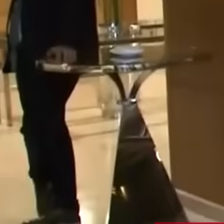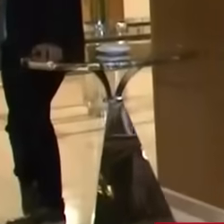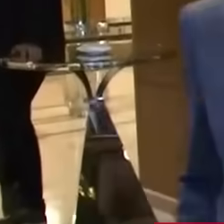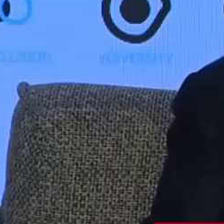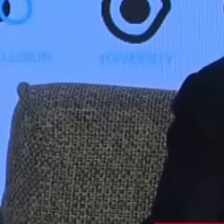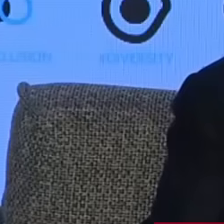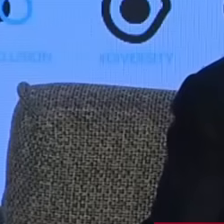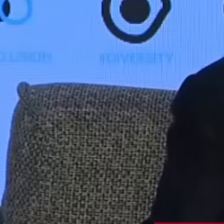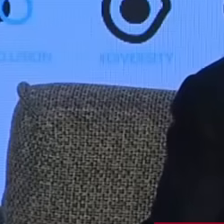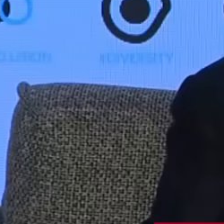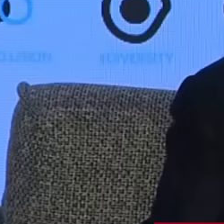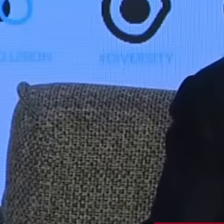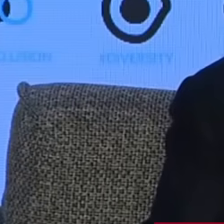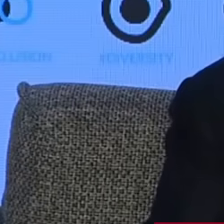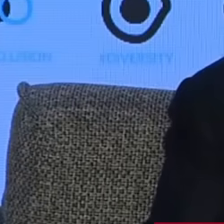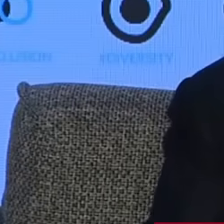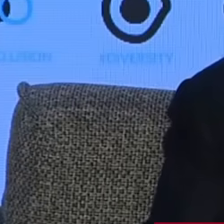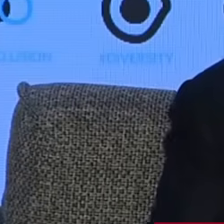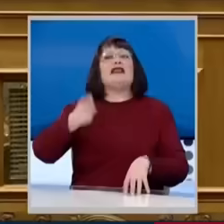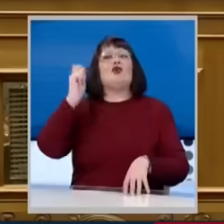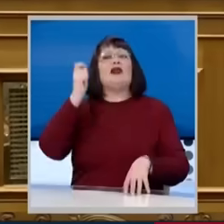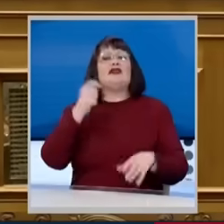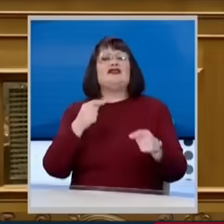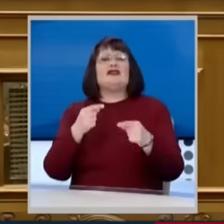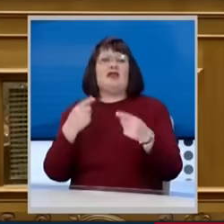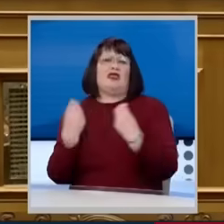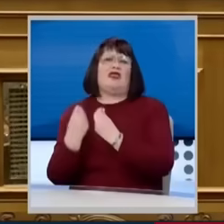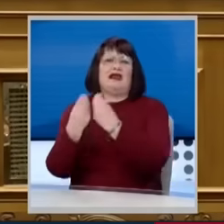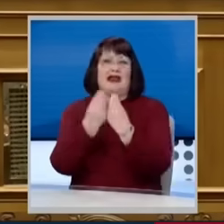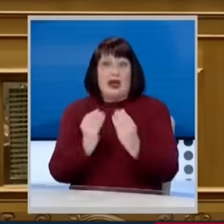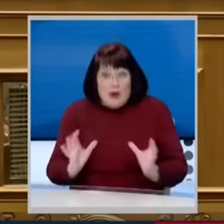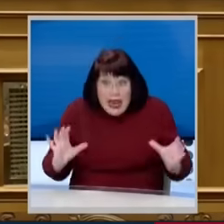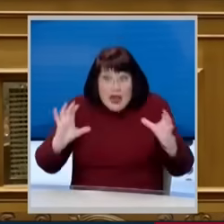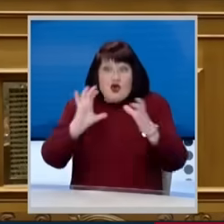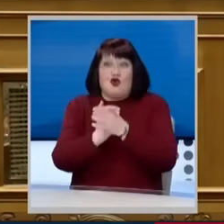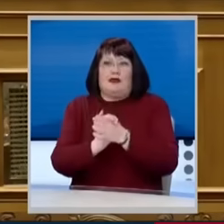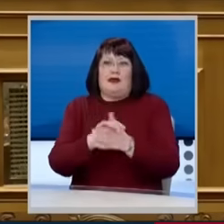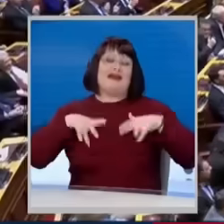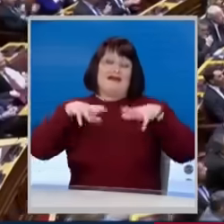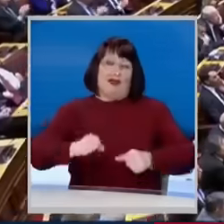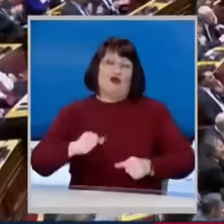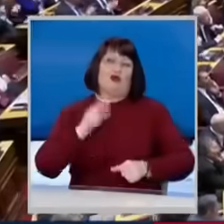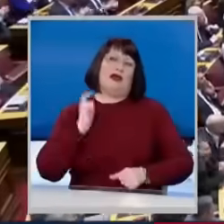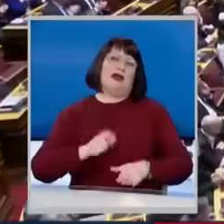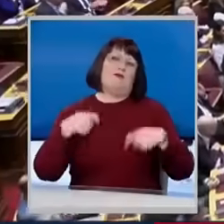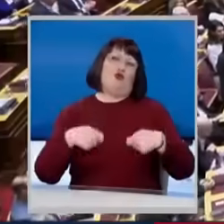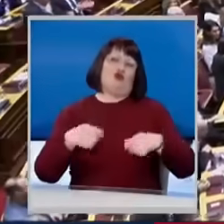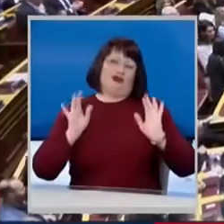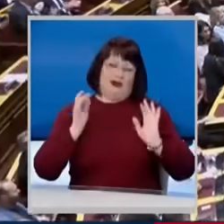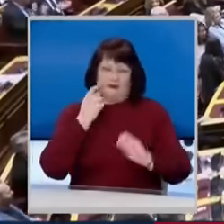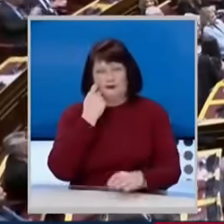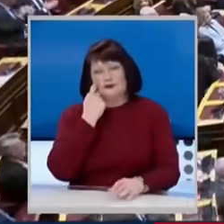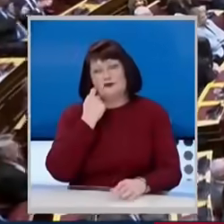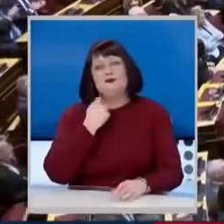του εκδότη του Βήματος την περασμένη Κυριακή, ο Κυριάκος Μητσοτάκης πέταξε το γάντι σε επιχειρηματίες που έχουν πολιτικές βλέψεις, ενώ